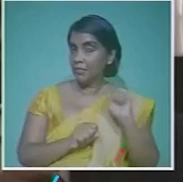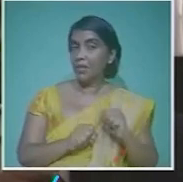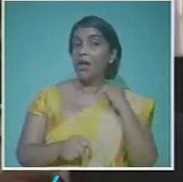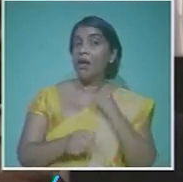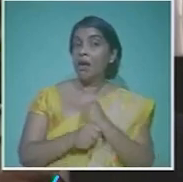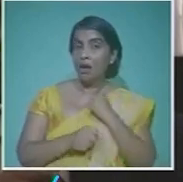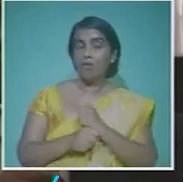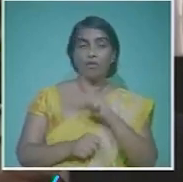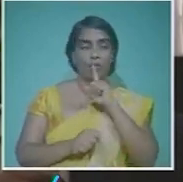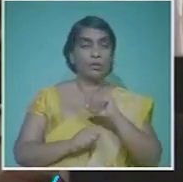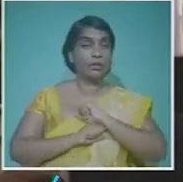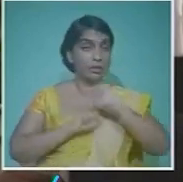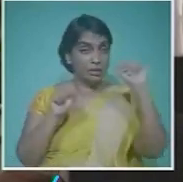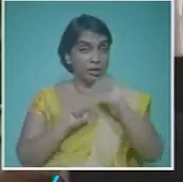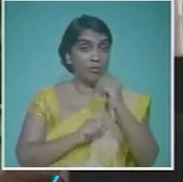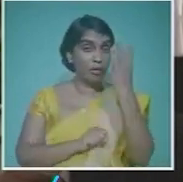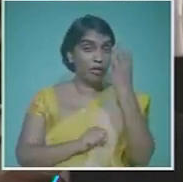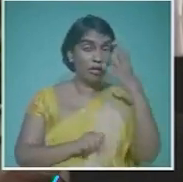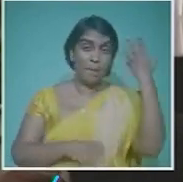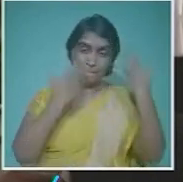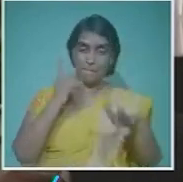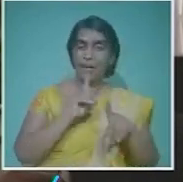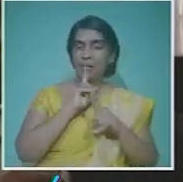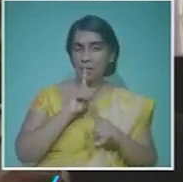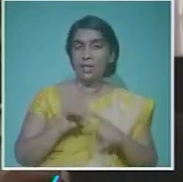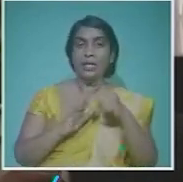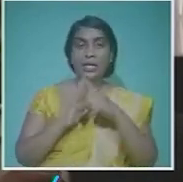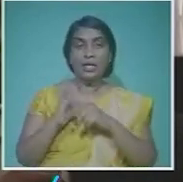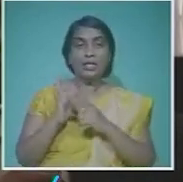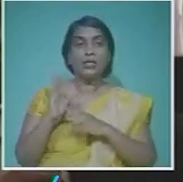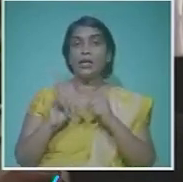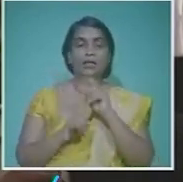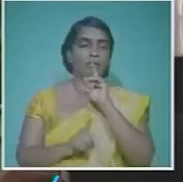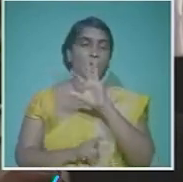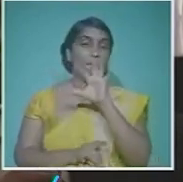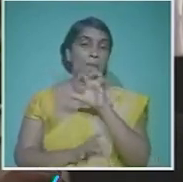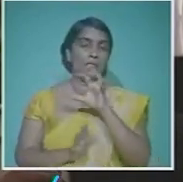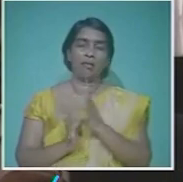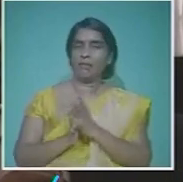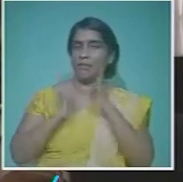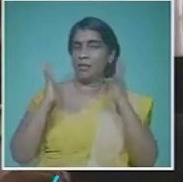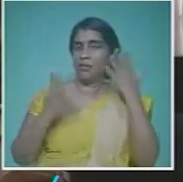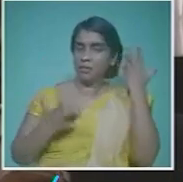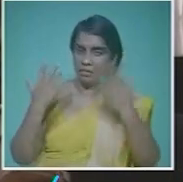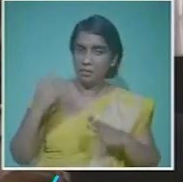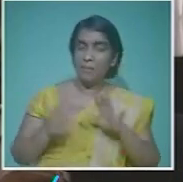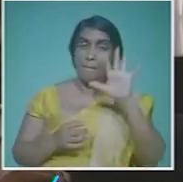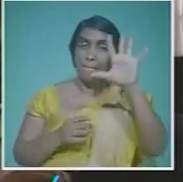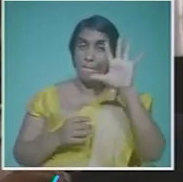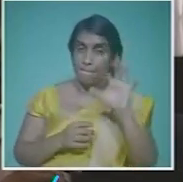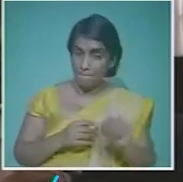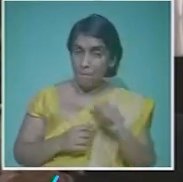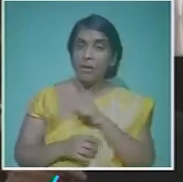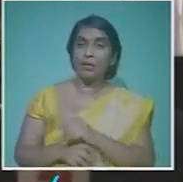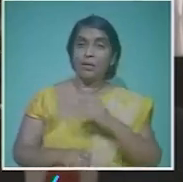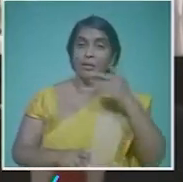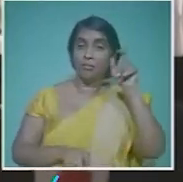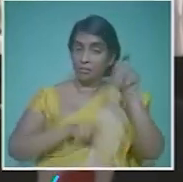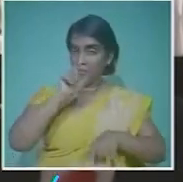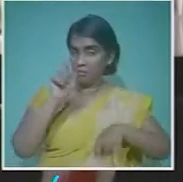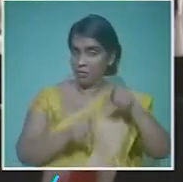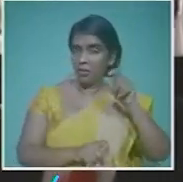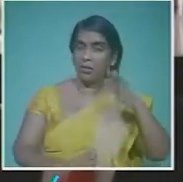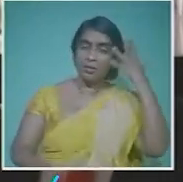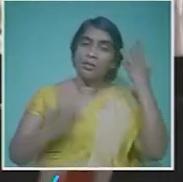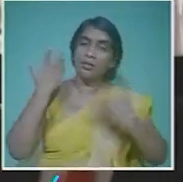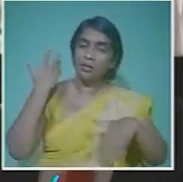ආණ්ඩුව කියනවා කැරලිකරුව 3000යි මලේ කියලා JVP කියනවා 5000කට වැඩි කියලා 5000කට ආසන්න පිරිසක්